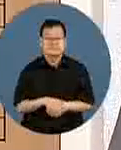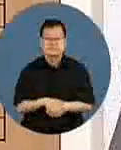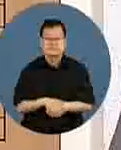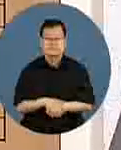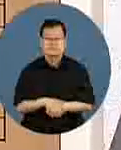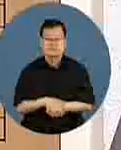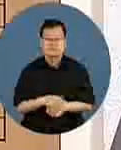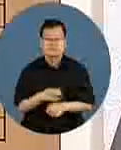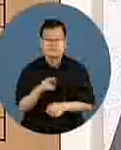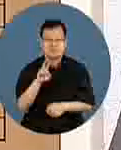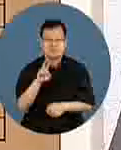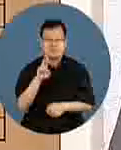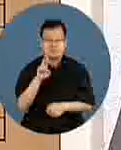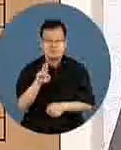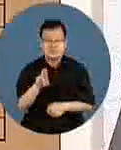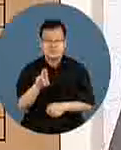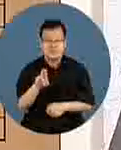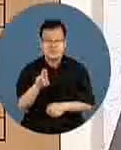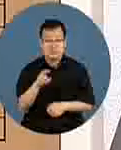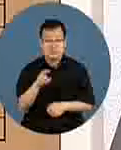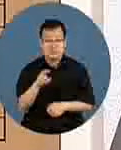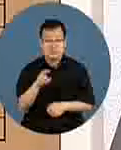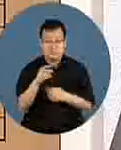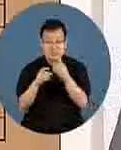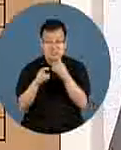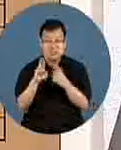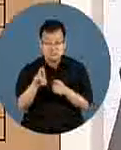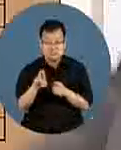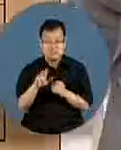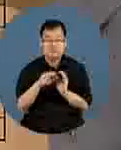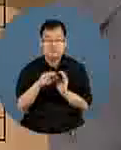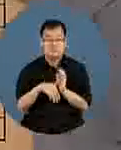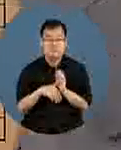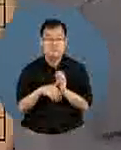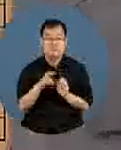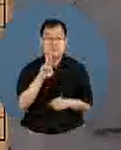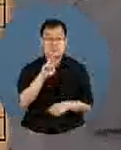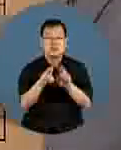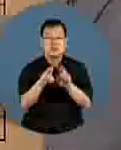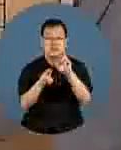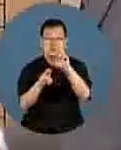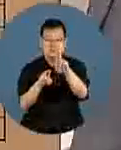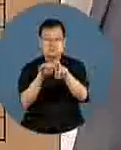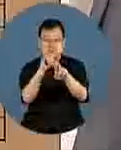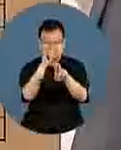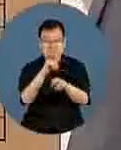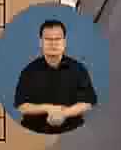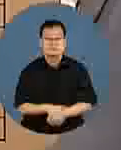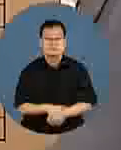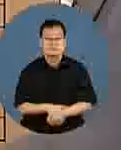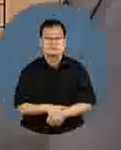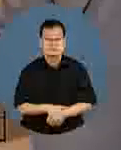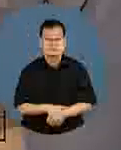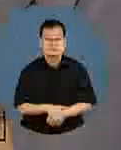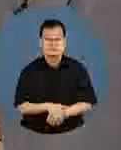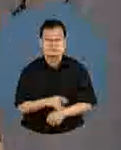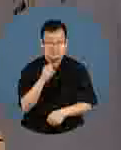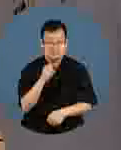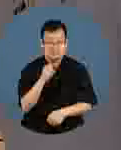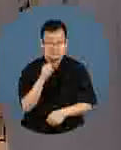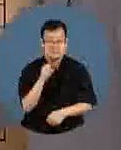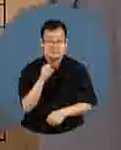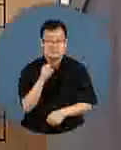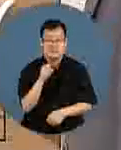없잖아요, 흥이. 네, 그래서 결국에는 백이 이렇게 되고, 이거 하나 찔러서 하나 네, 받아주고. 찔러서 받아주고요. 이걸 때린